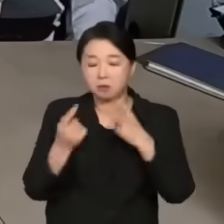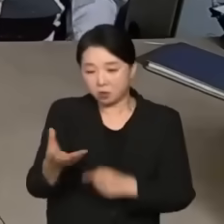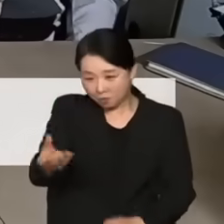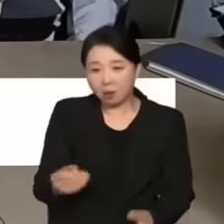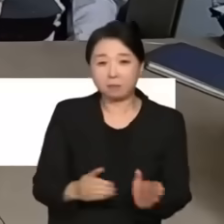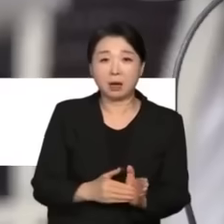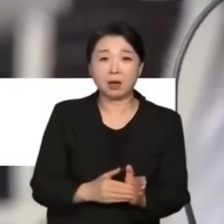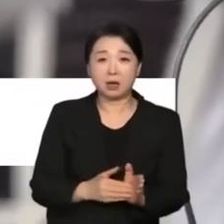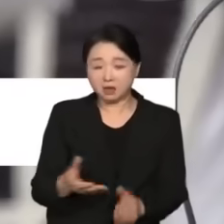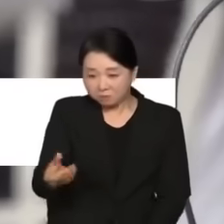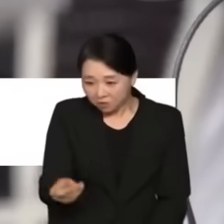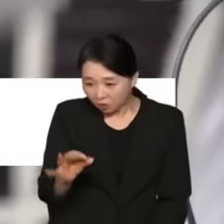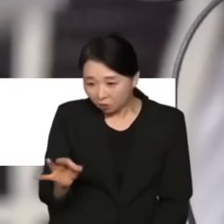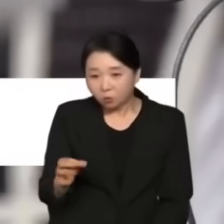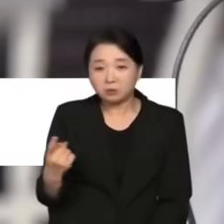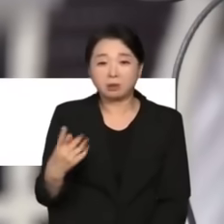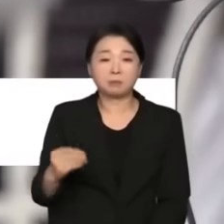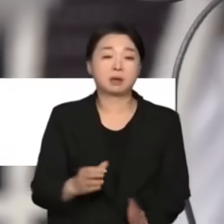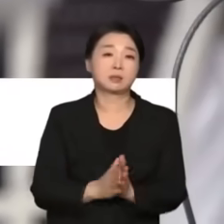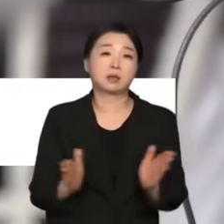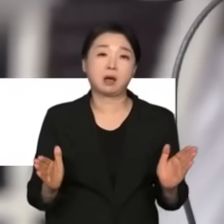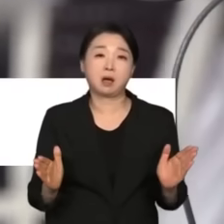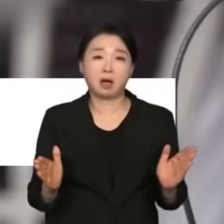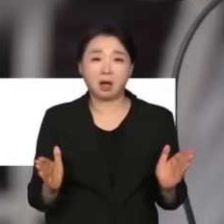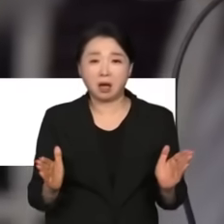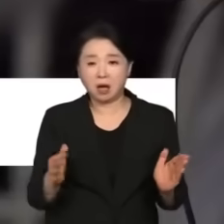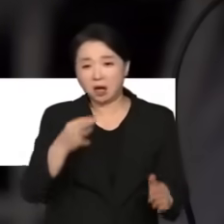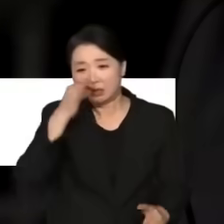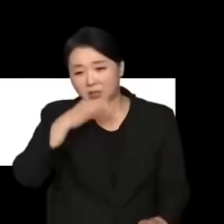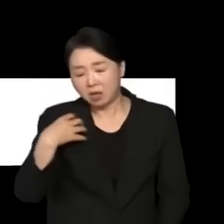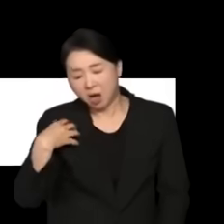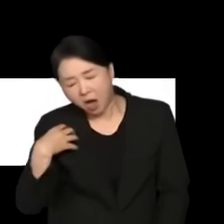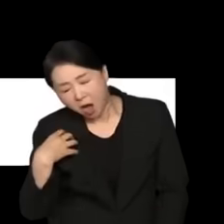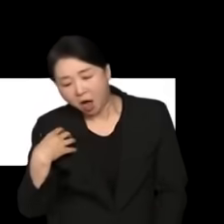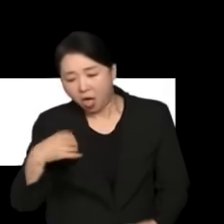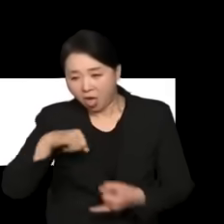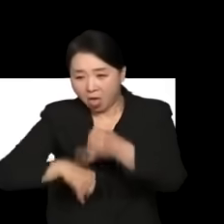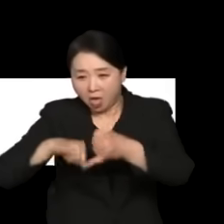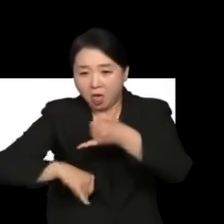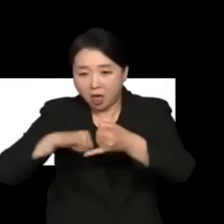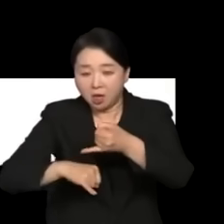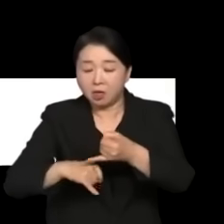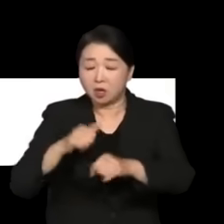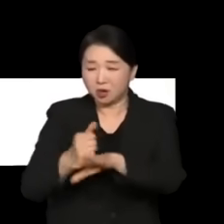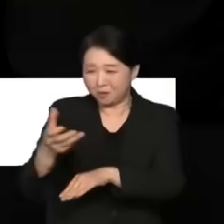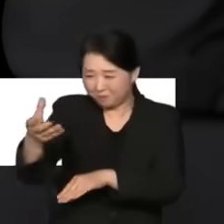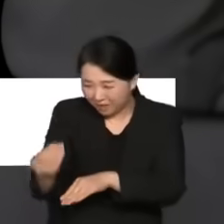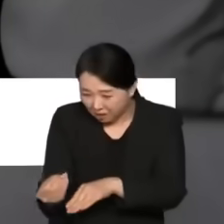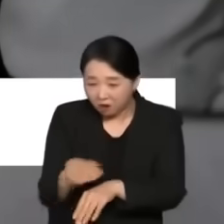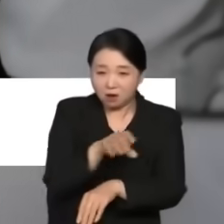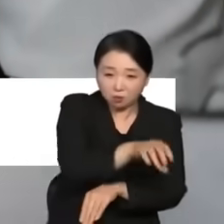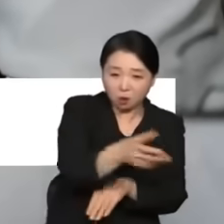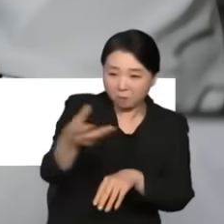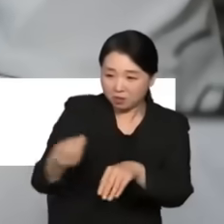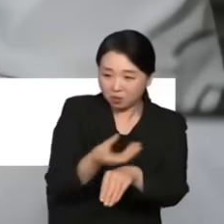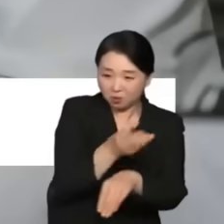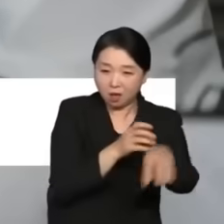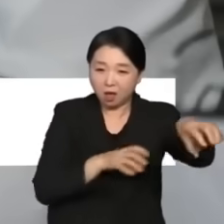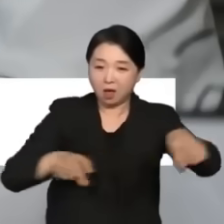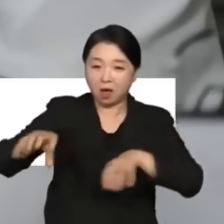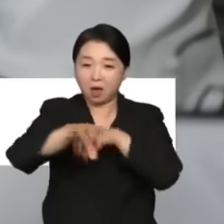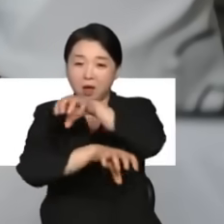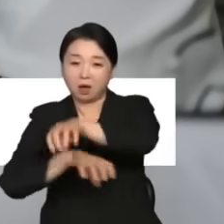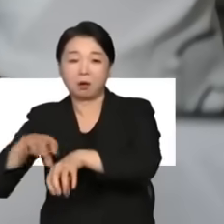시작을 했었고요 근데 이제 그게 이자를 감당을 못 하니까 돌려막기를 하게 된 거죠 부당 이자를 지불한